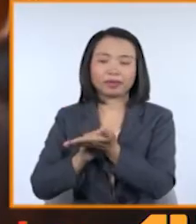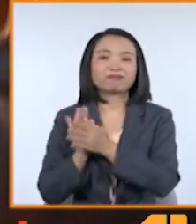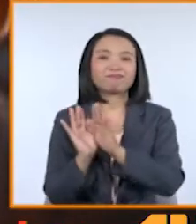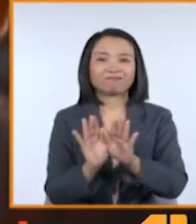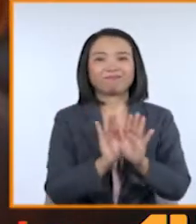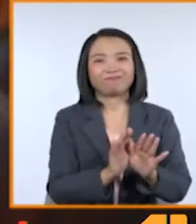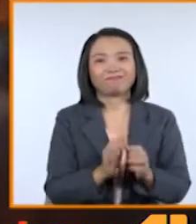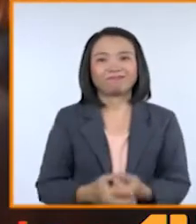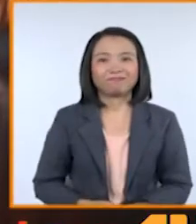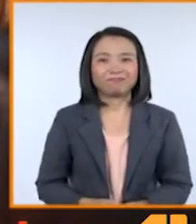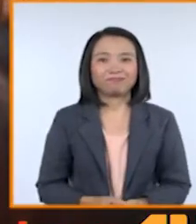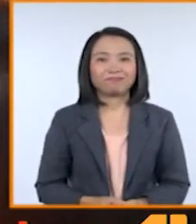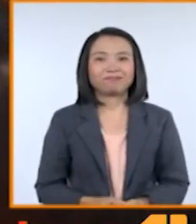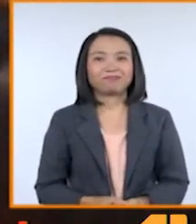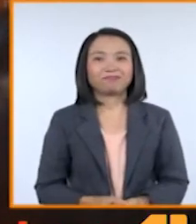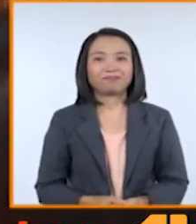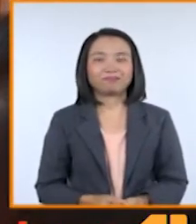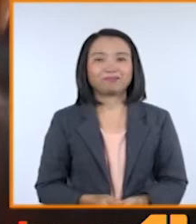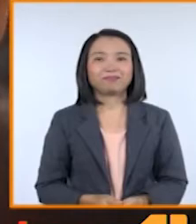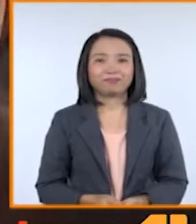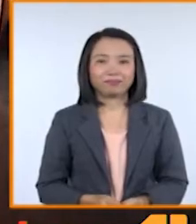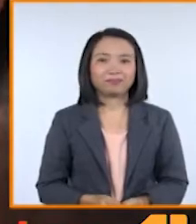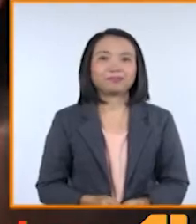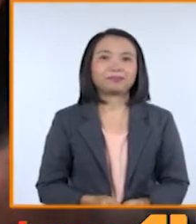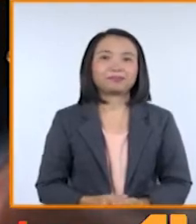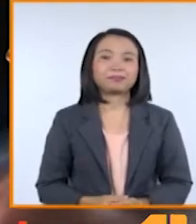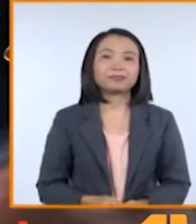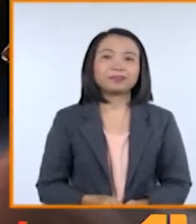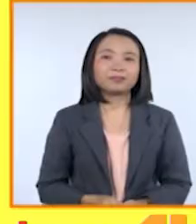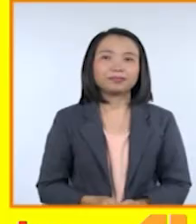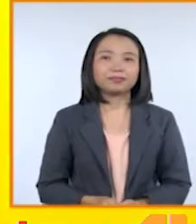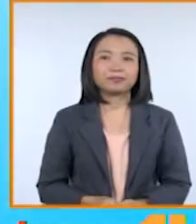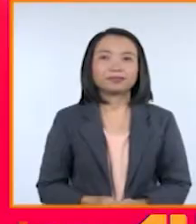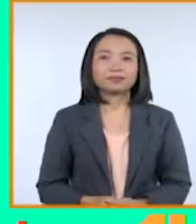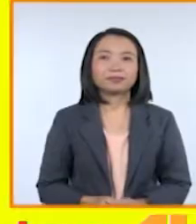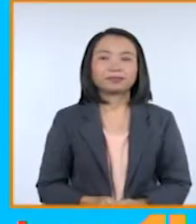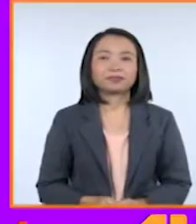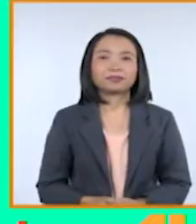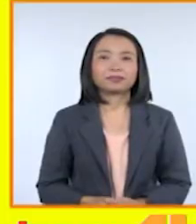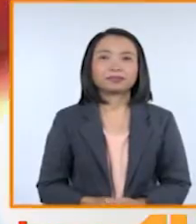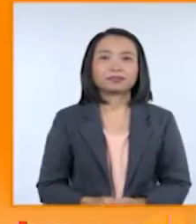พนิธิการกำลังวันทีมข่าวต่างประเทศ True4U รายงาน